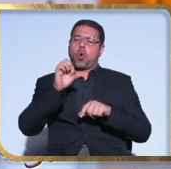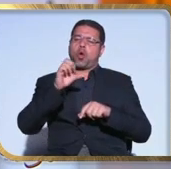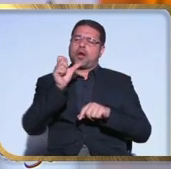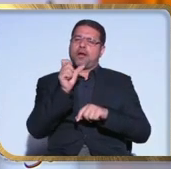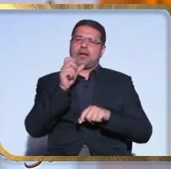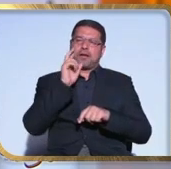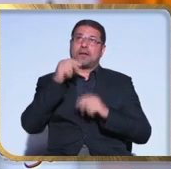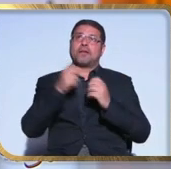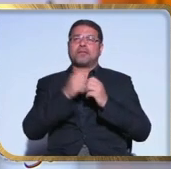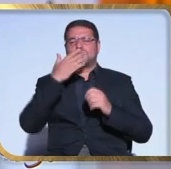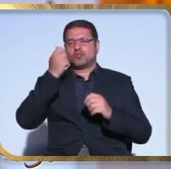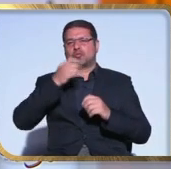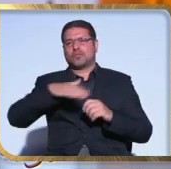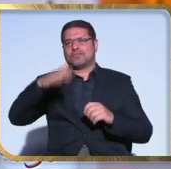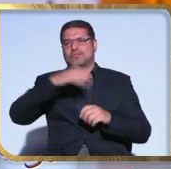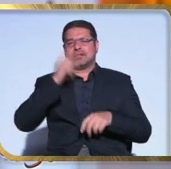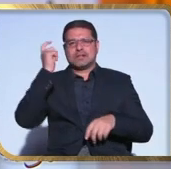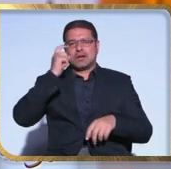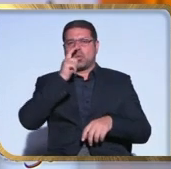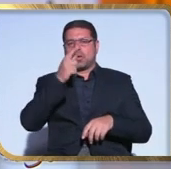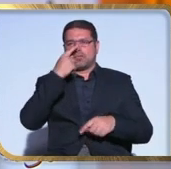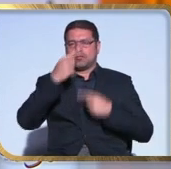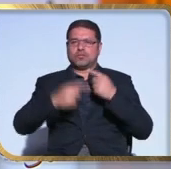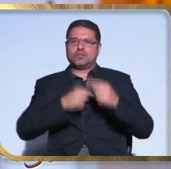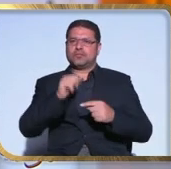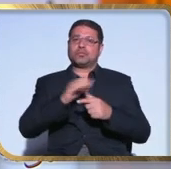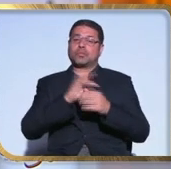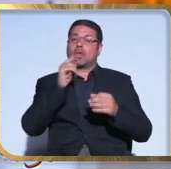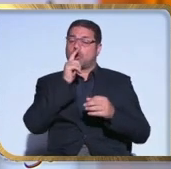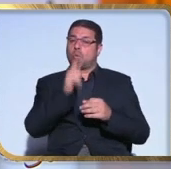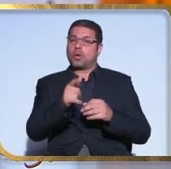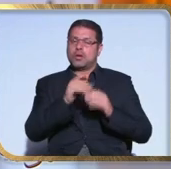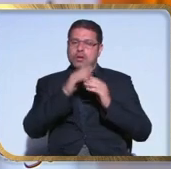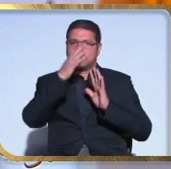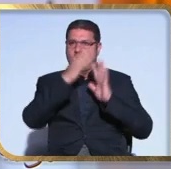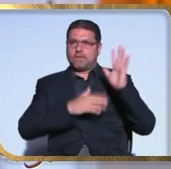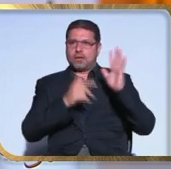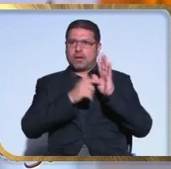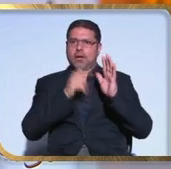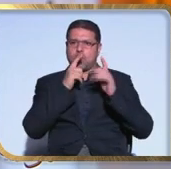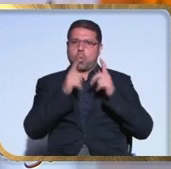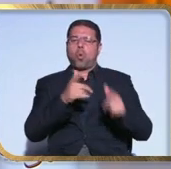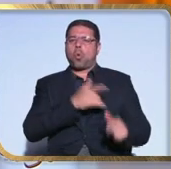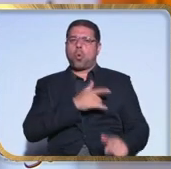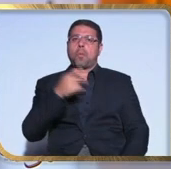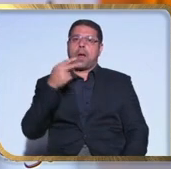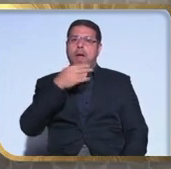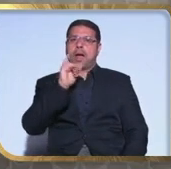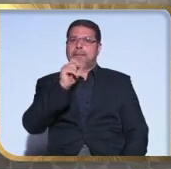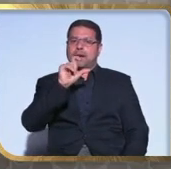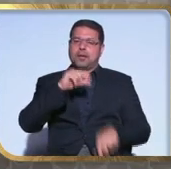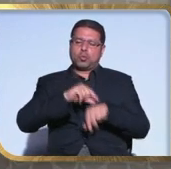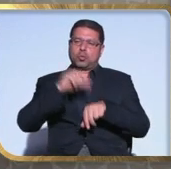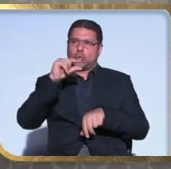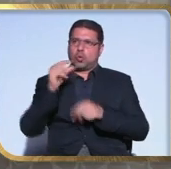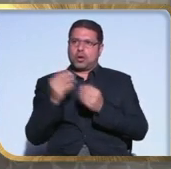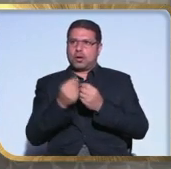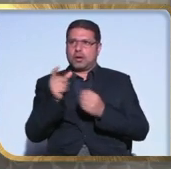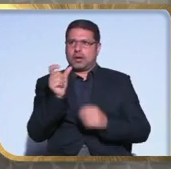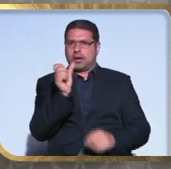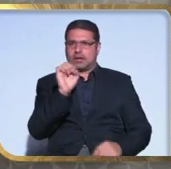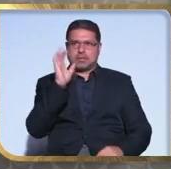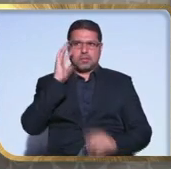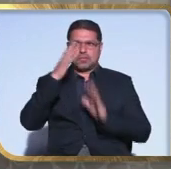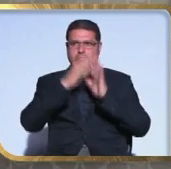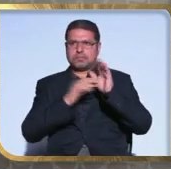مرحبا بالجميع نذكر كعادتنا بصفحتنا صفحه رسميه لبرنامج قلوب عامره مع الدكتوره ناديه عماره ده اسم